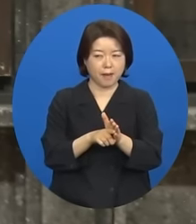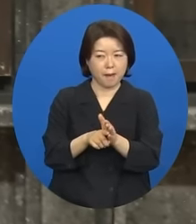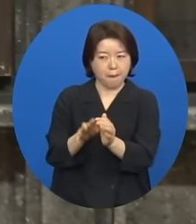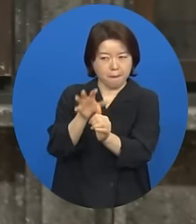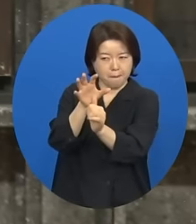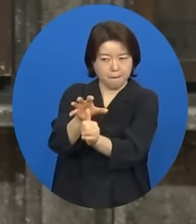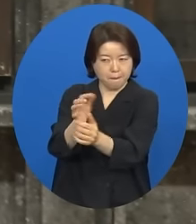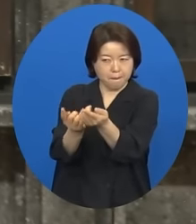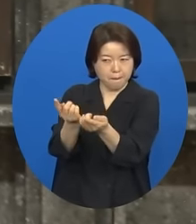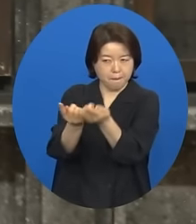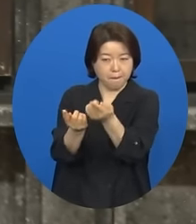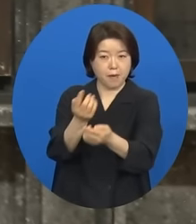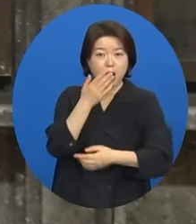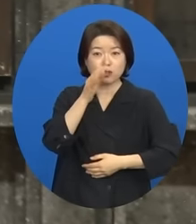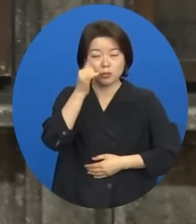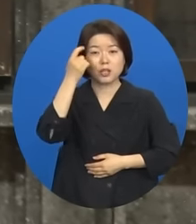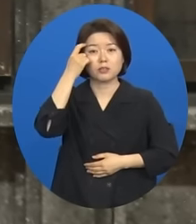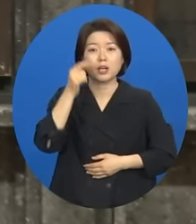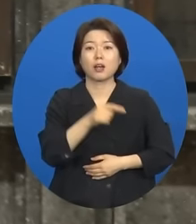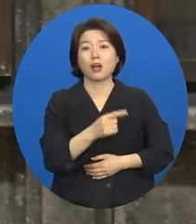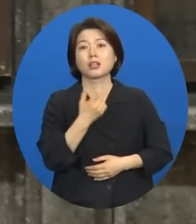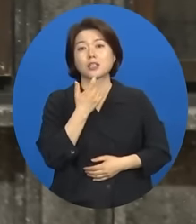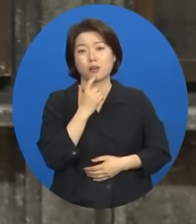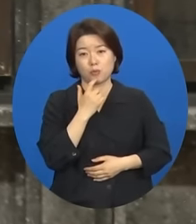수 있을 것이라고 생각한 사람입니다.